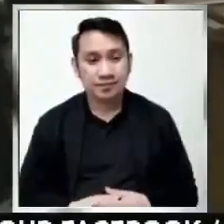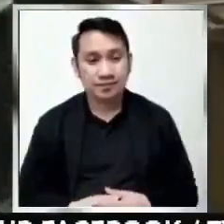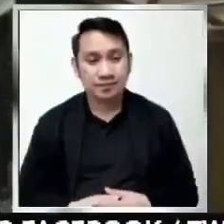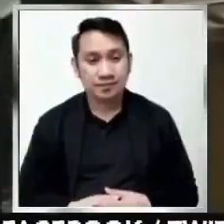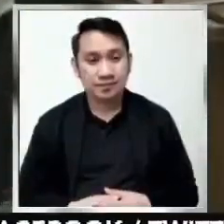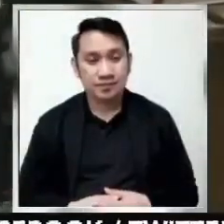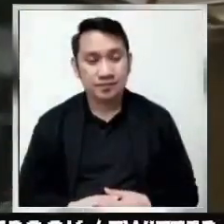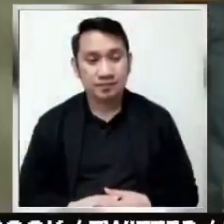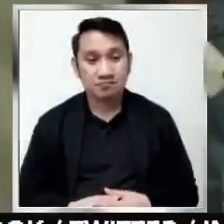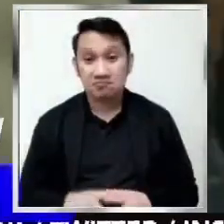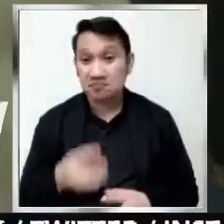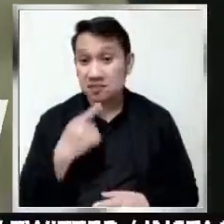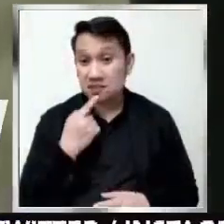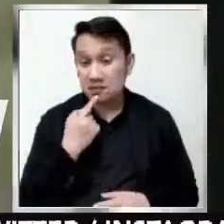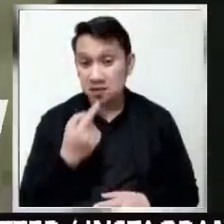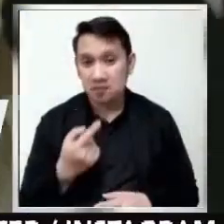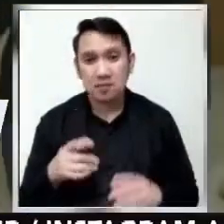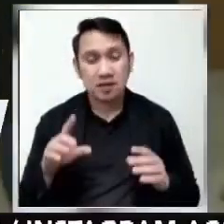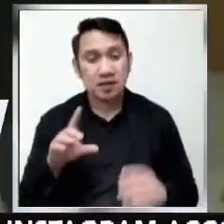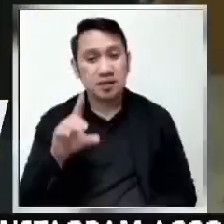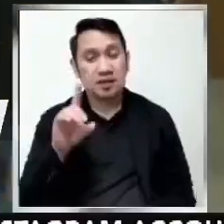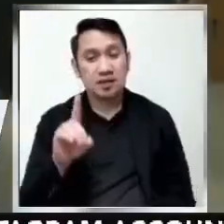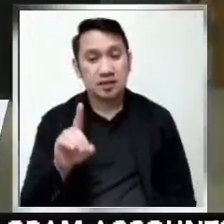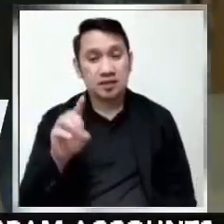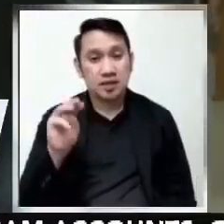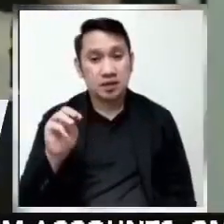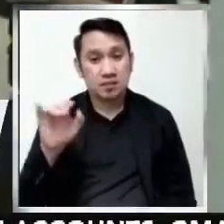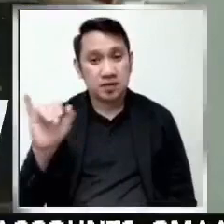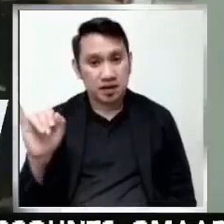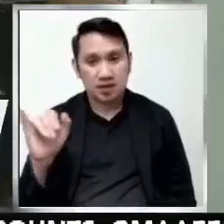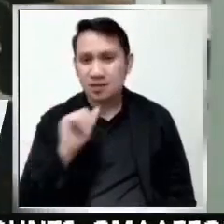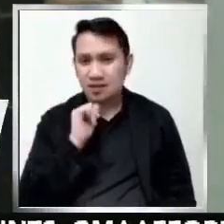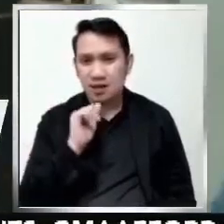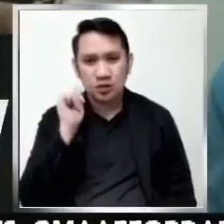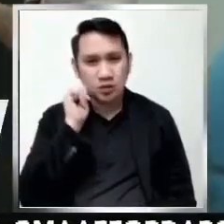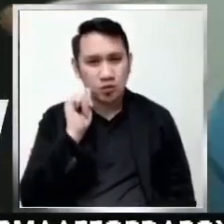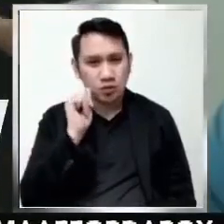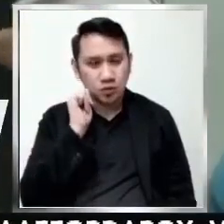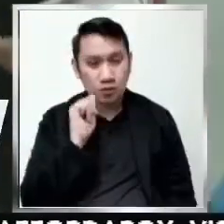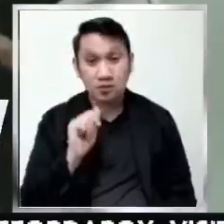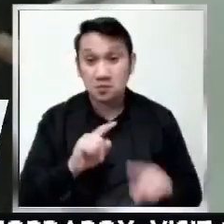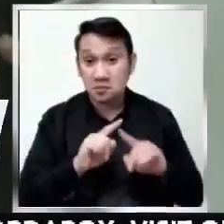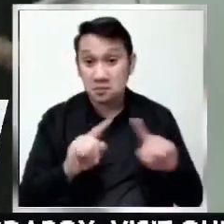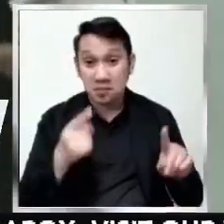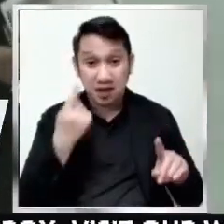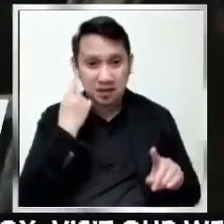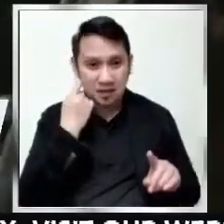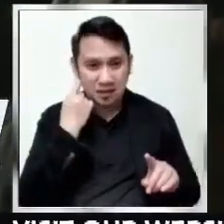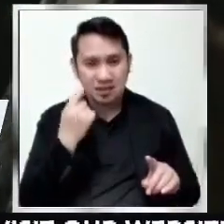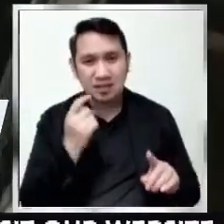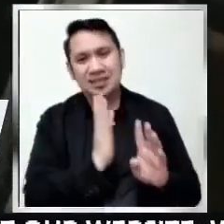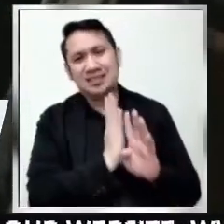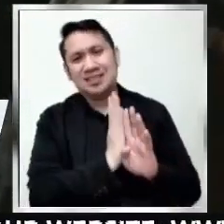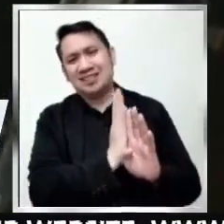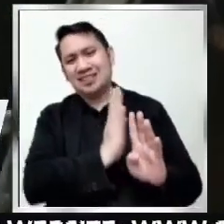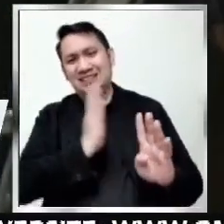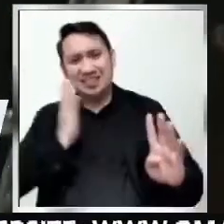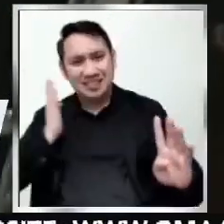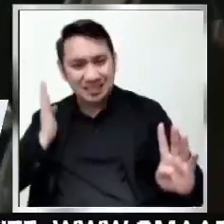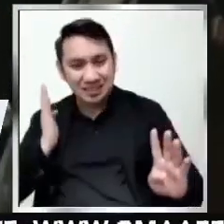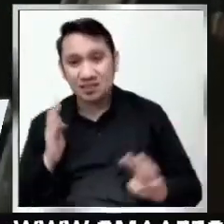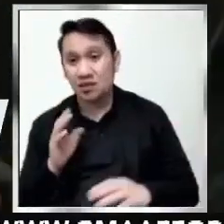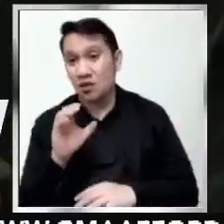Sabi ng Department of Migrant Workers, hindi naman palaging ganito. Pero kanina, napakahaba ng pila na mga OFW